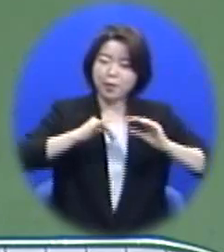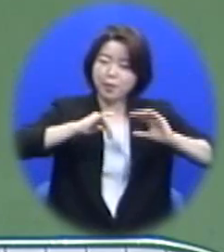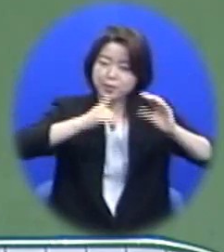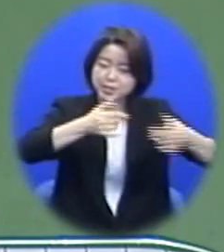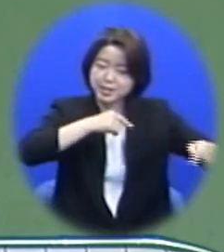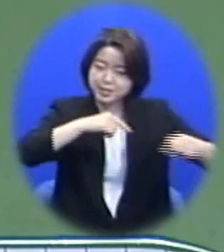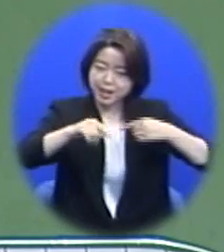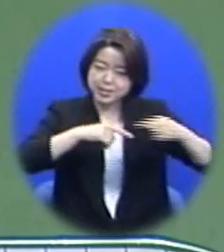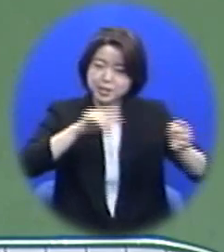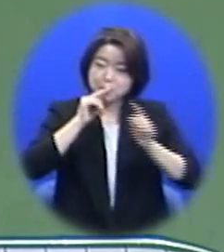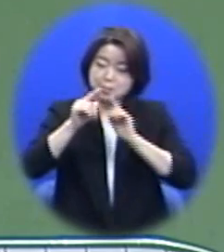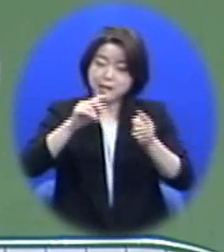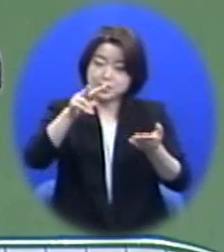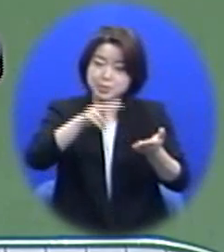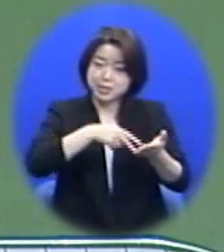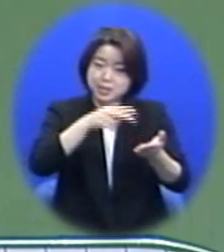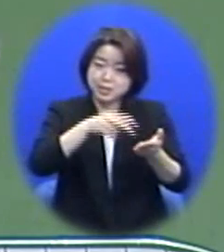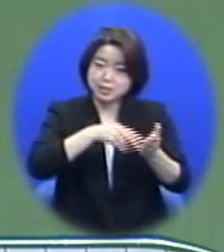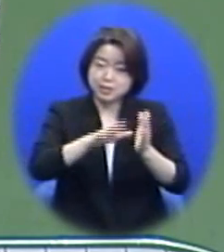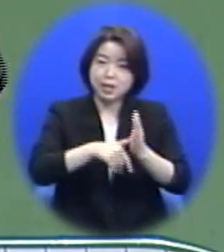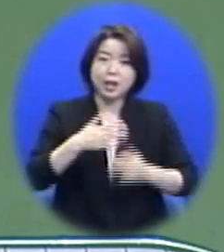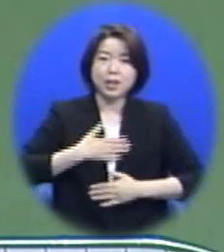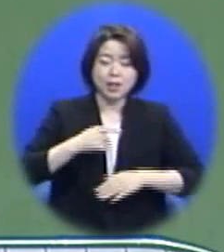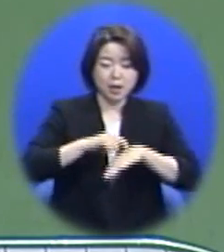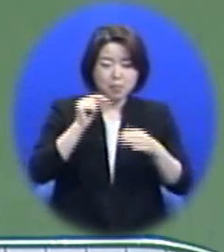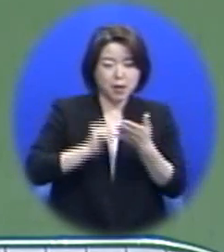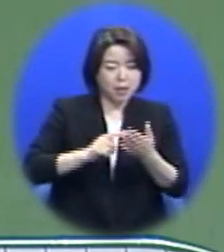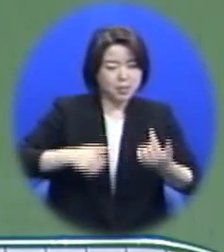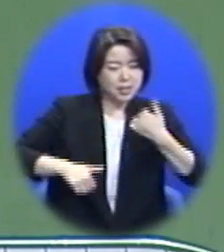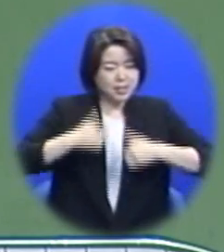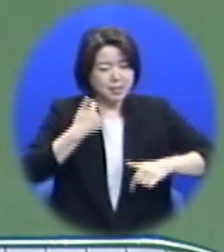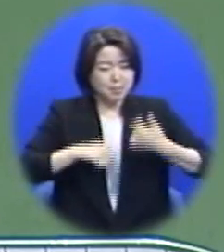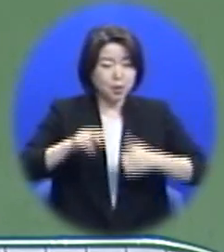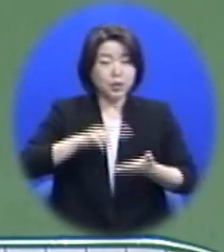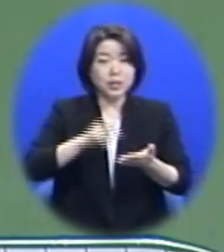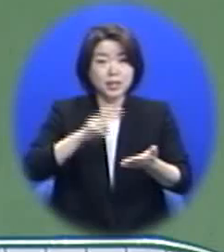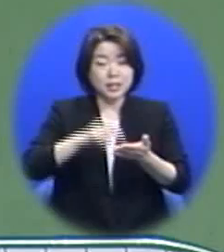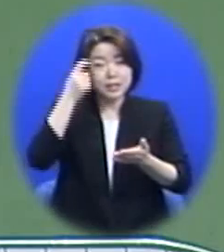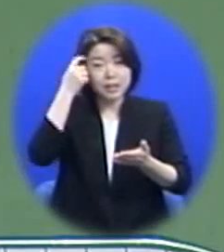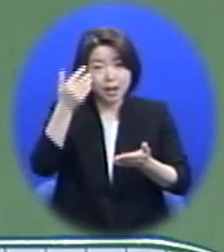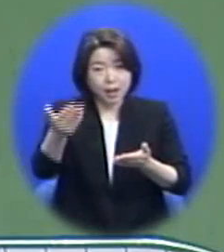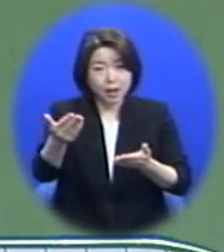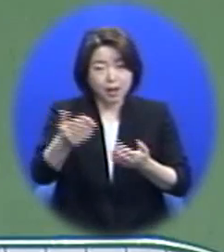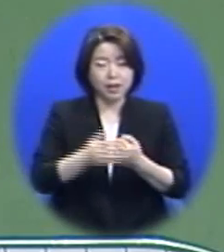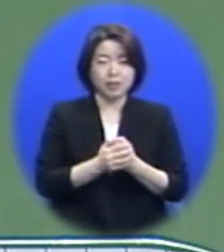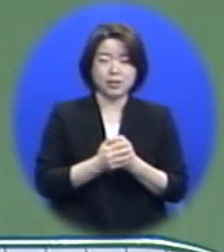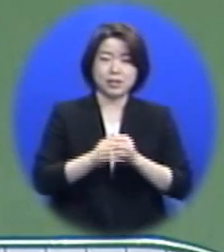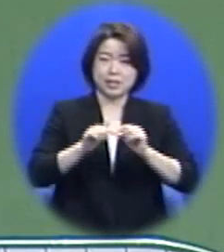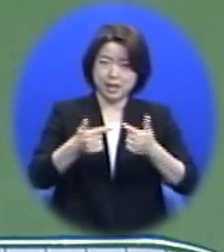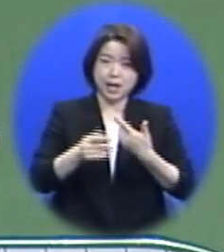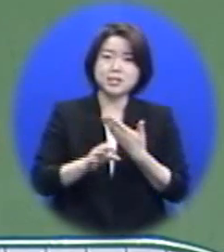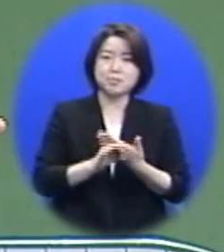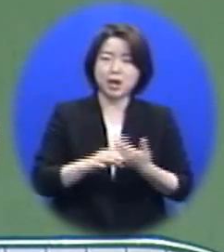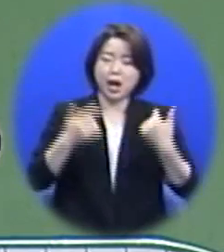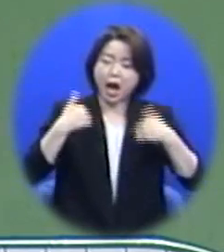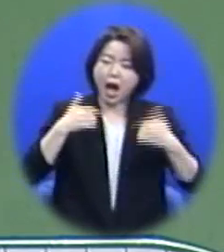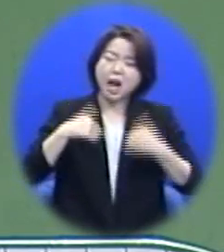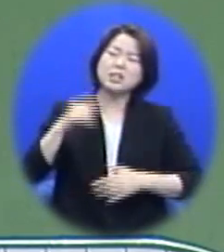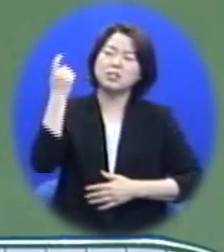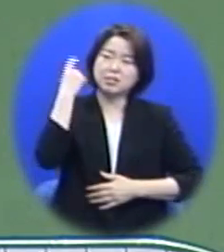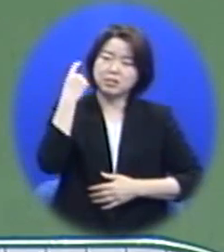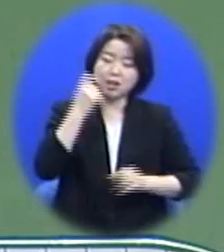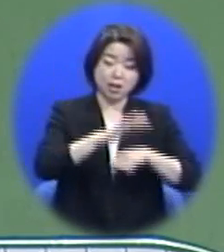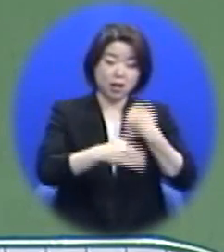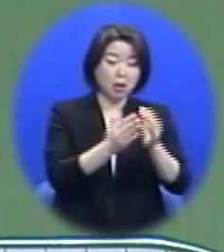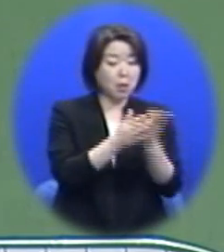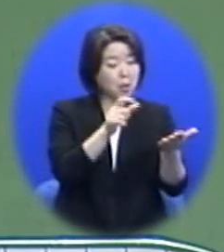말씀을 읽을 때 내 마음이 기뻐 뛰는가 늘 듣던 말씀입니다 성경을 읽으면 늘 그렇게